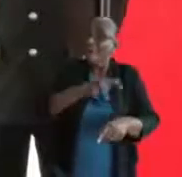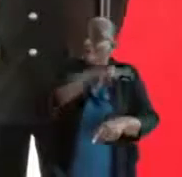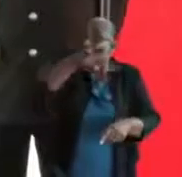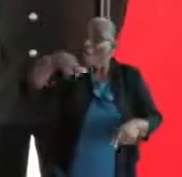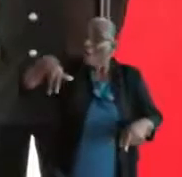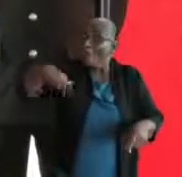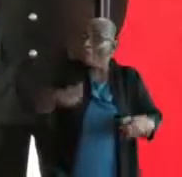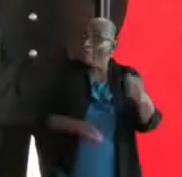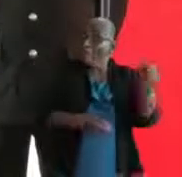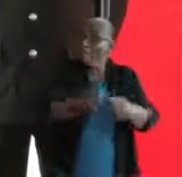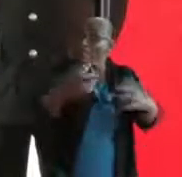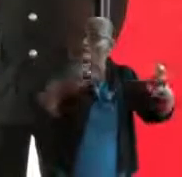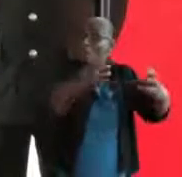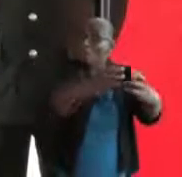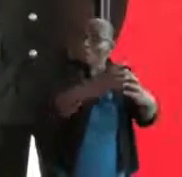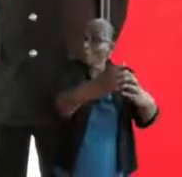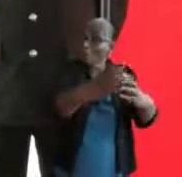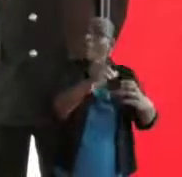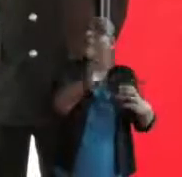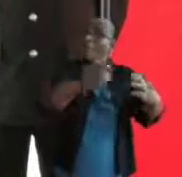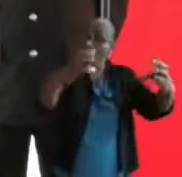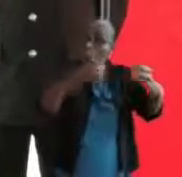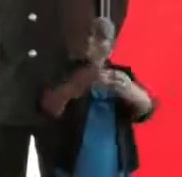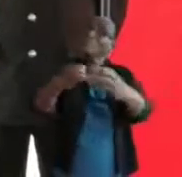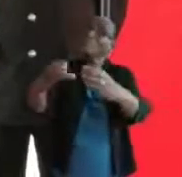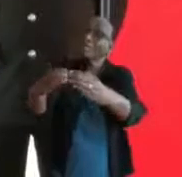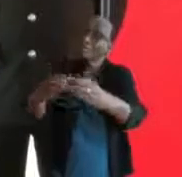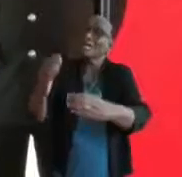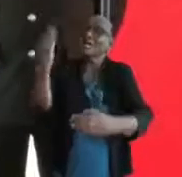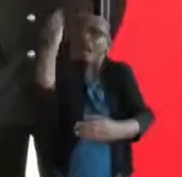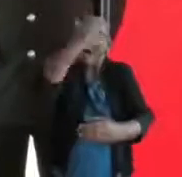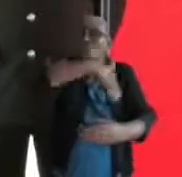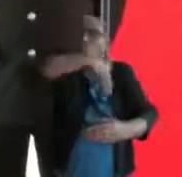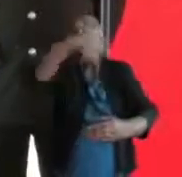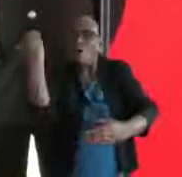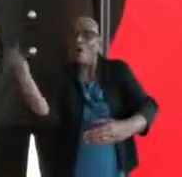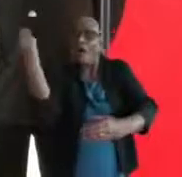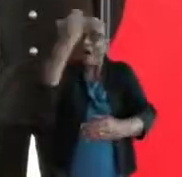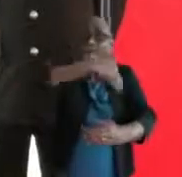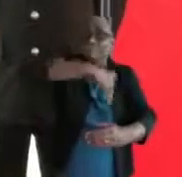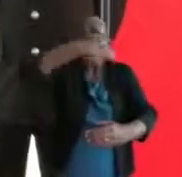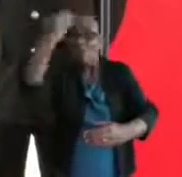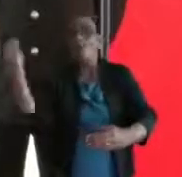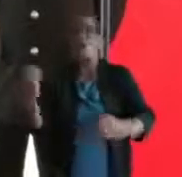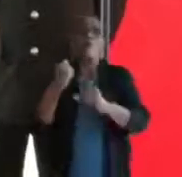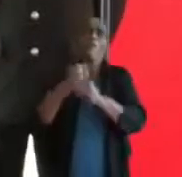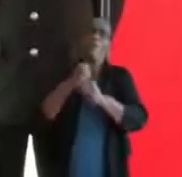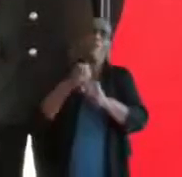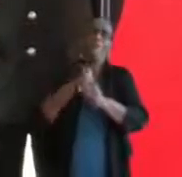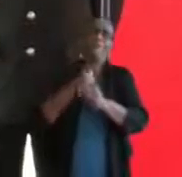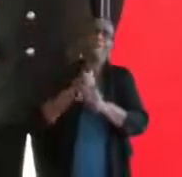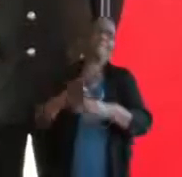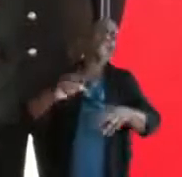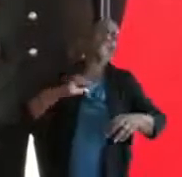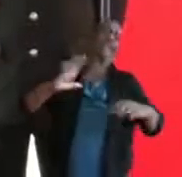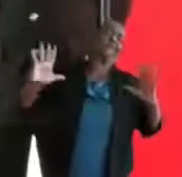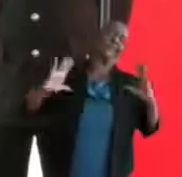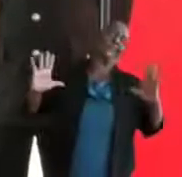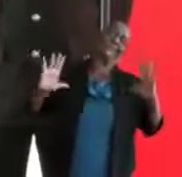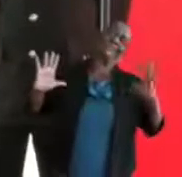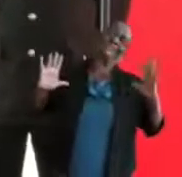ministersploeg en hun teams dag en nacht hebben gewerkt daar ben ik trots op